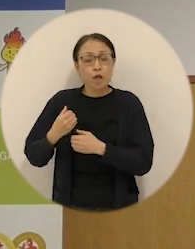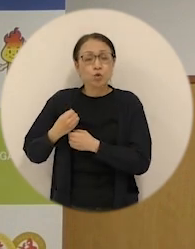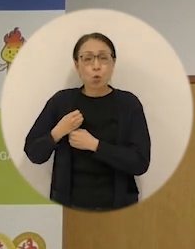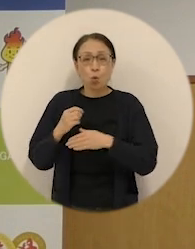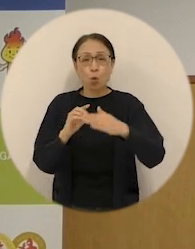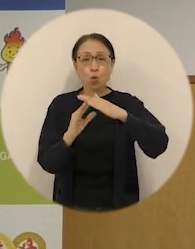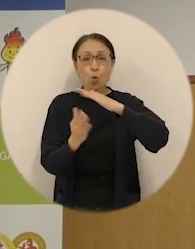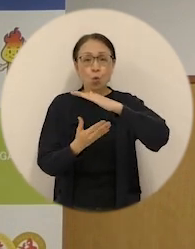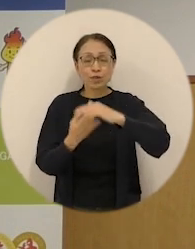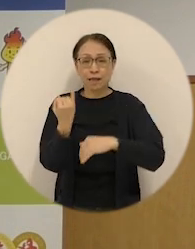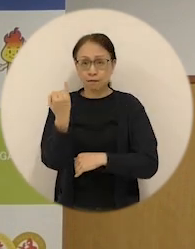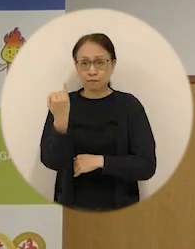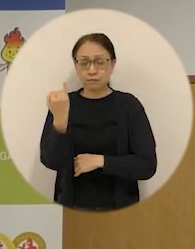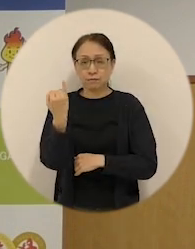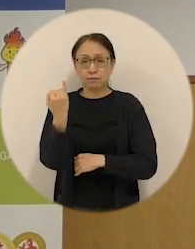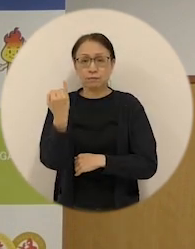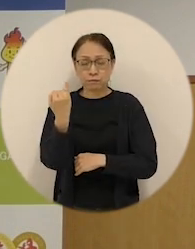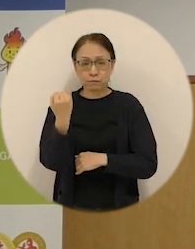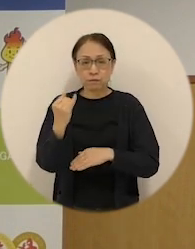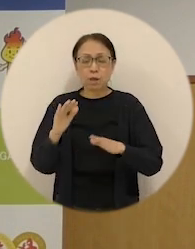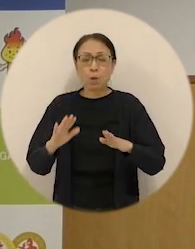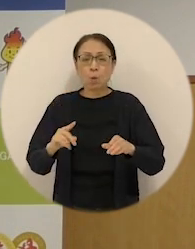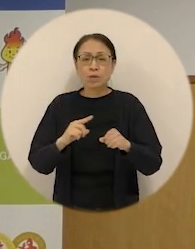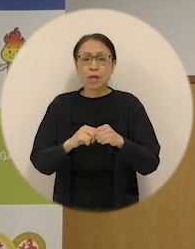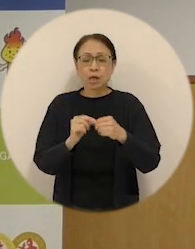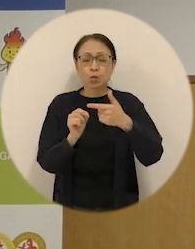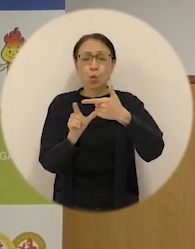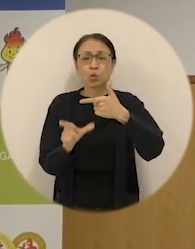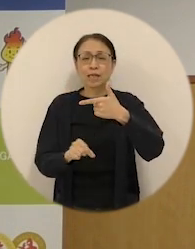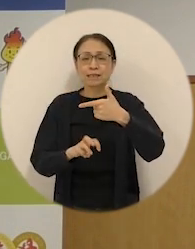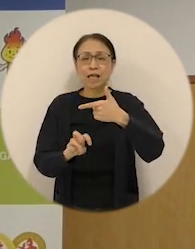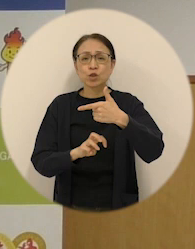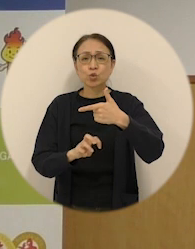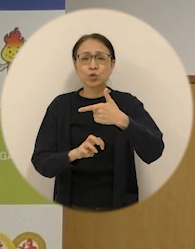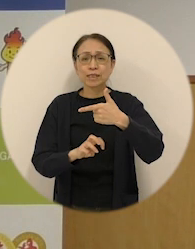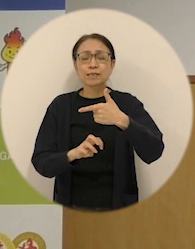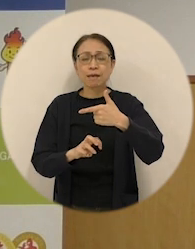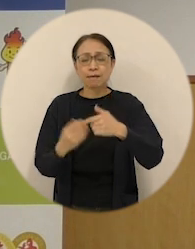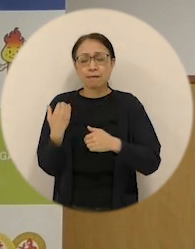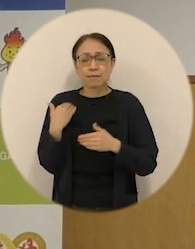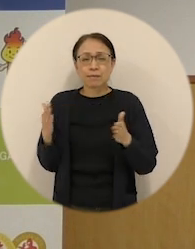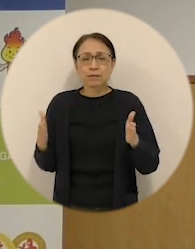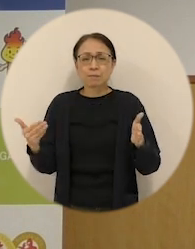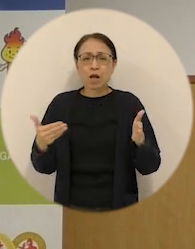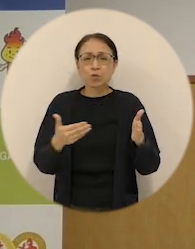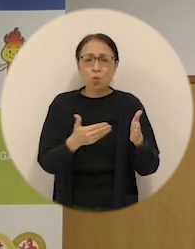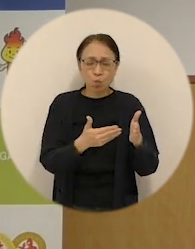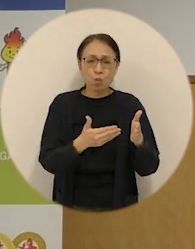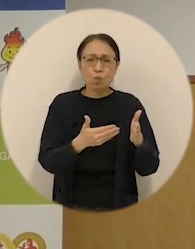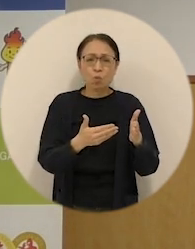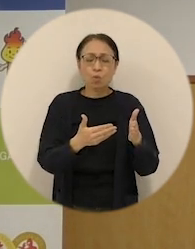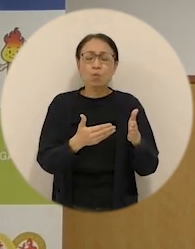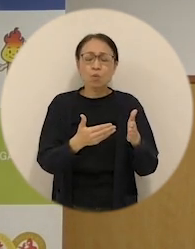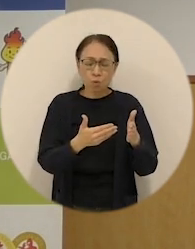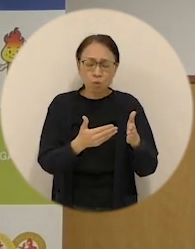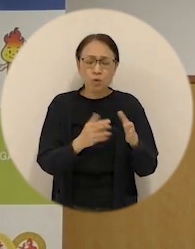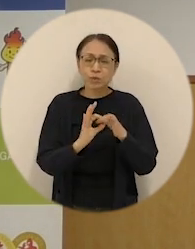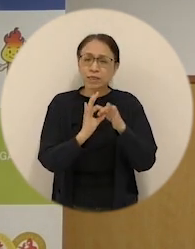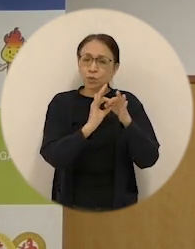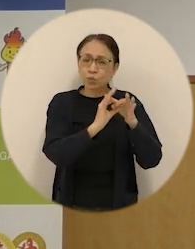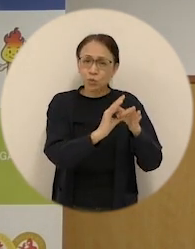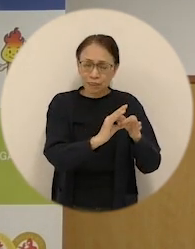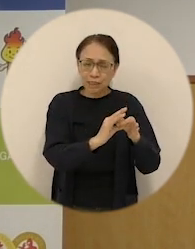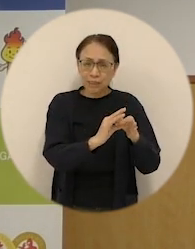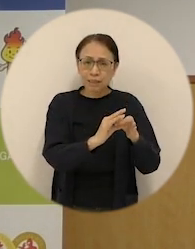が本年6月30日をもって任期満了となりますので、引き続き候